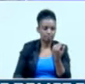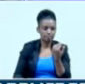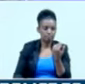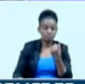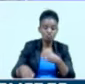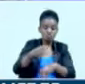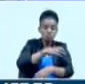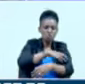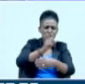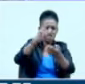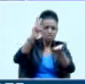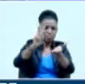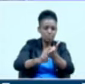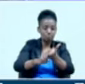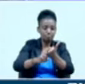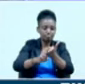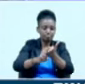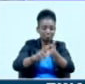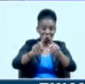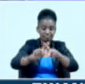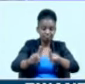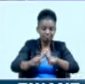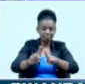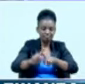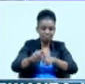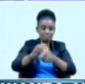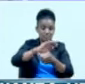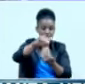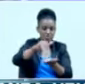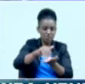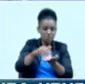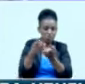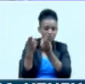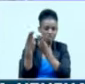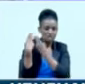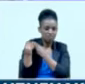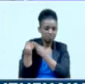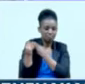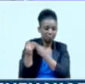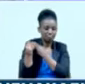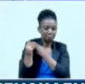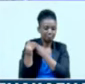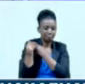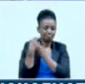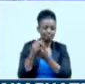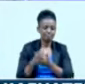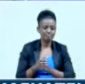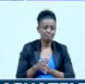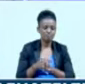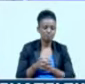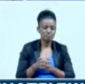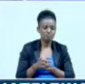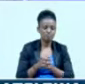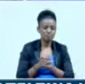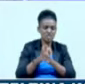ubushobozi bunemezwa n'imiryango itandukanye cyane cyane n'ibigo bishinzwe kwemeza ko